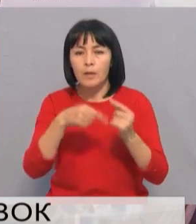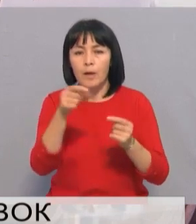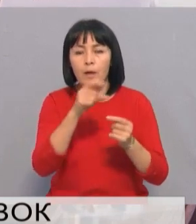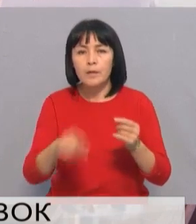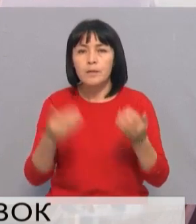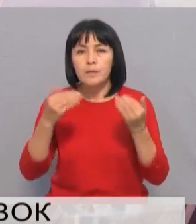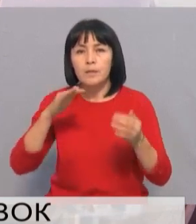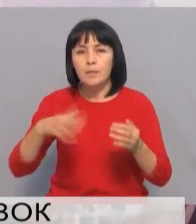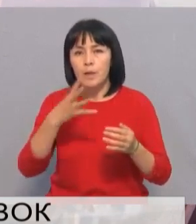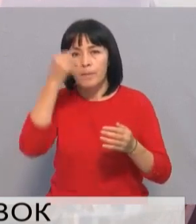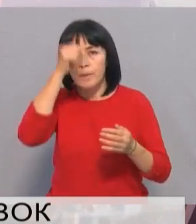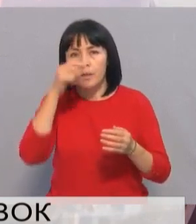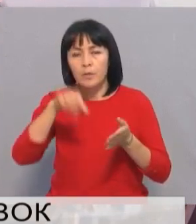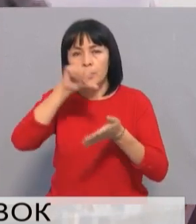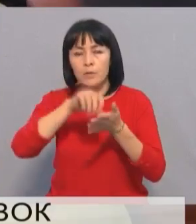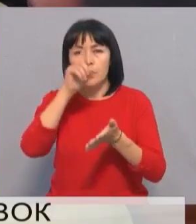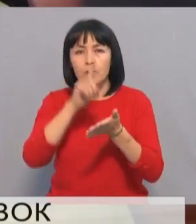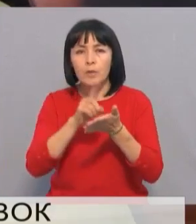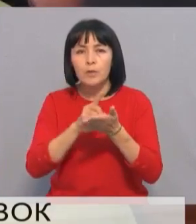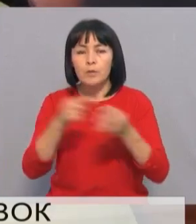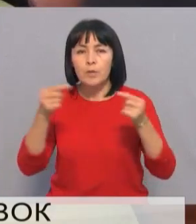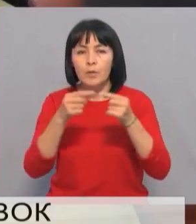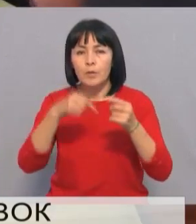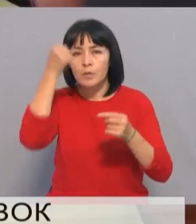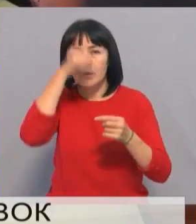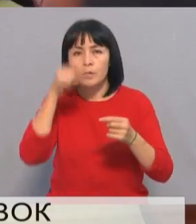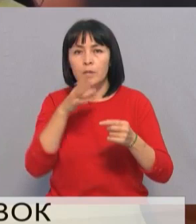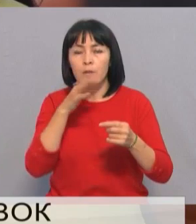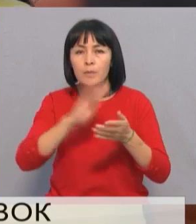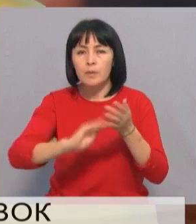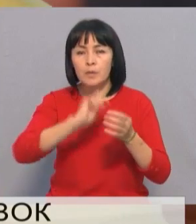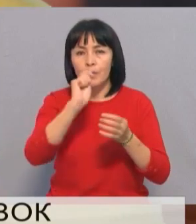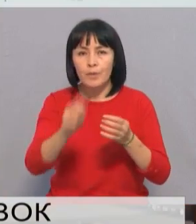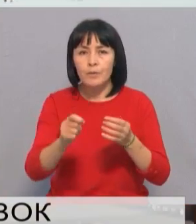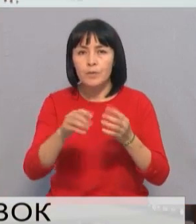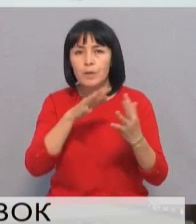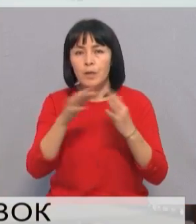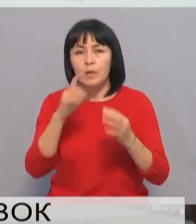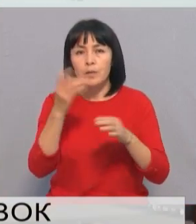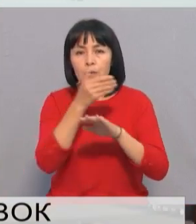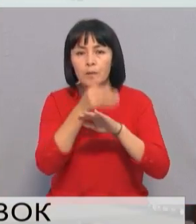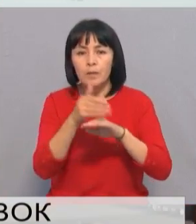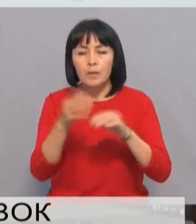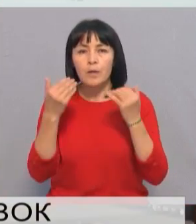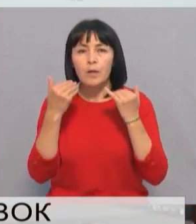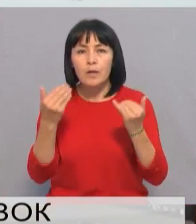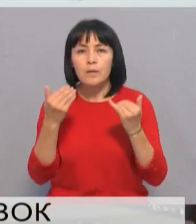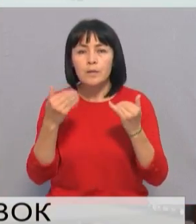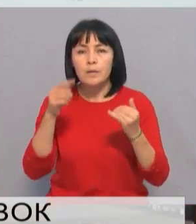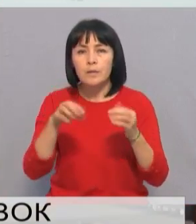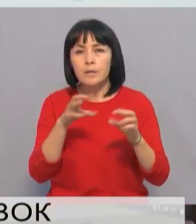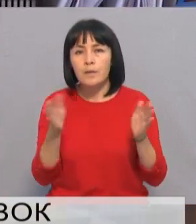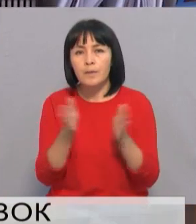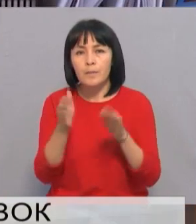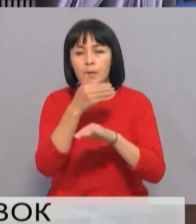в течение последних 5 лет. Участники должны быть в указанном возрасте на момент подачи заявки в аграрную кредитную корпорацию. Бенефициарам